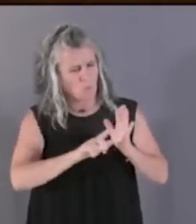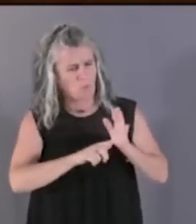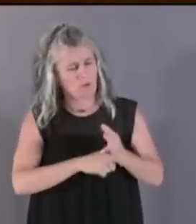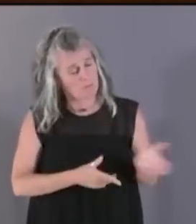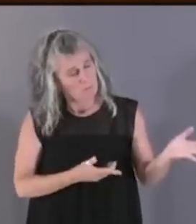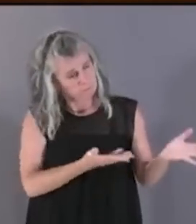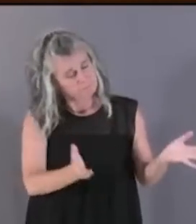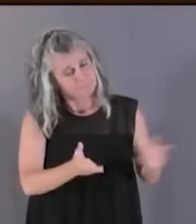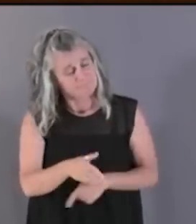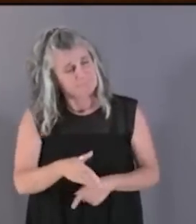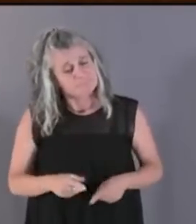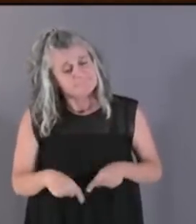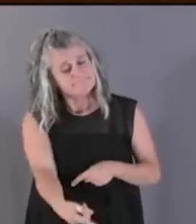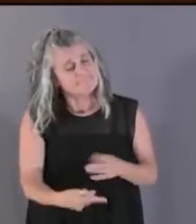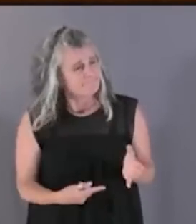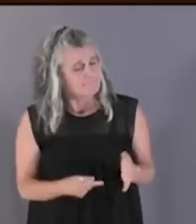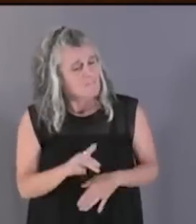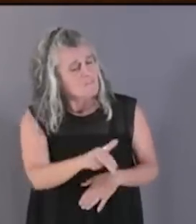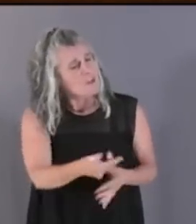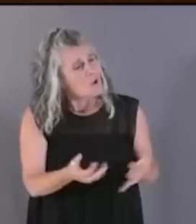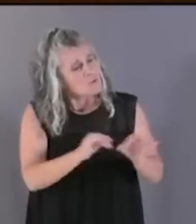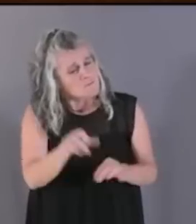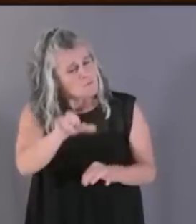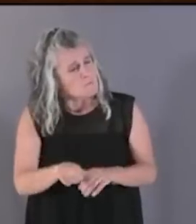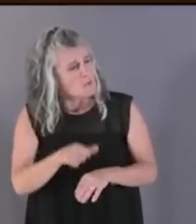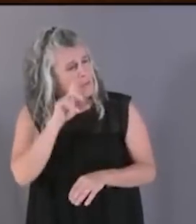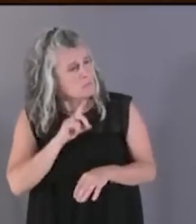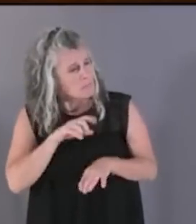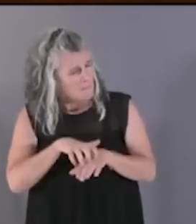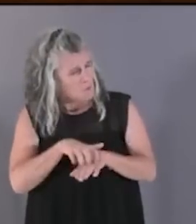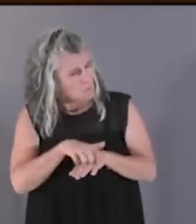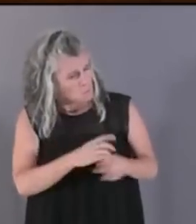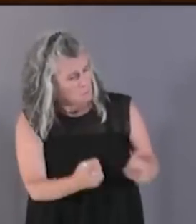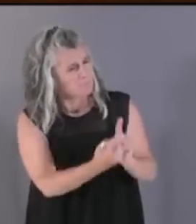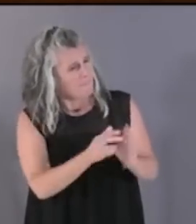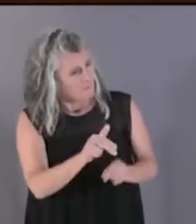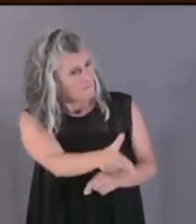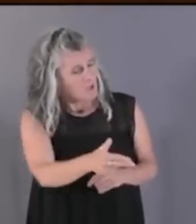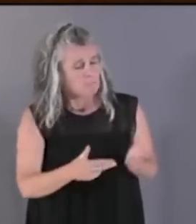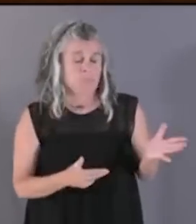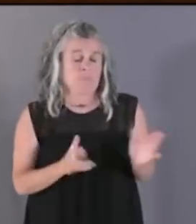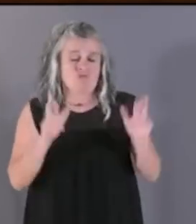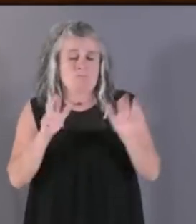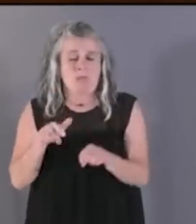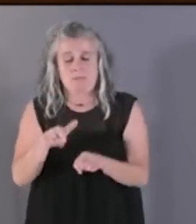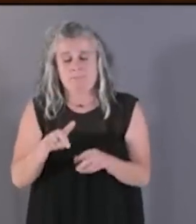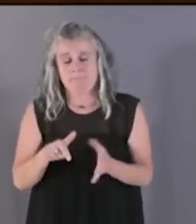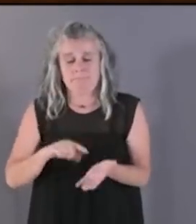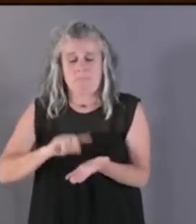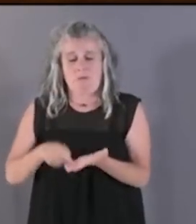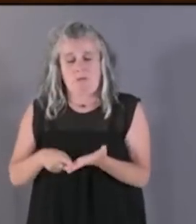préfète de police. J'espère que vous obtiendrez d'elle les moyens humains pour qu'une deuxième